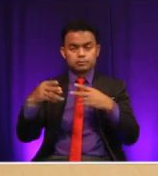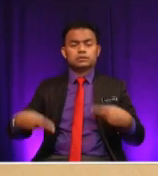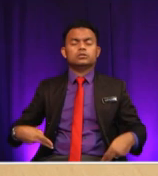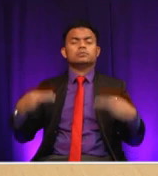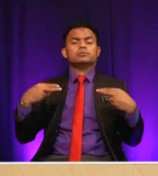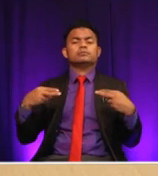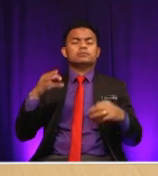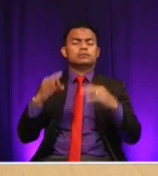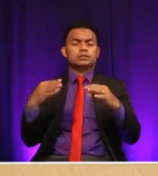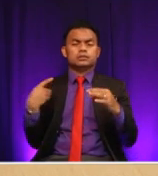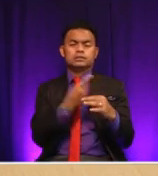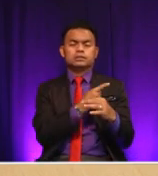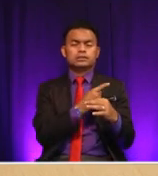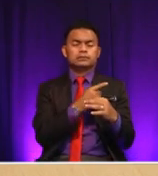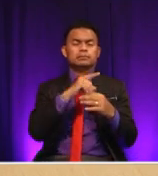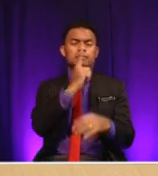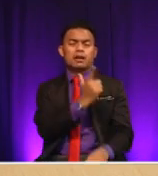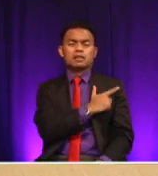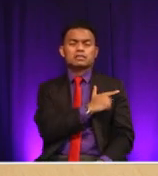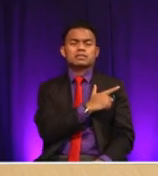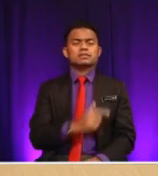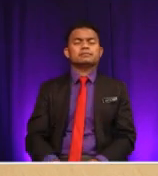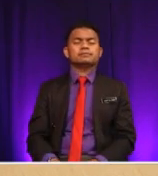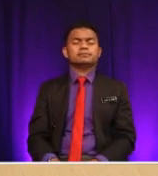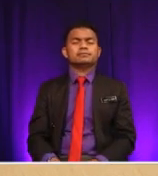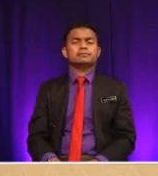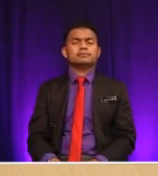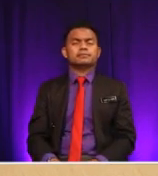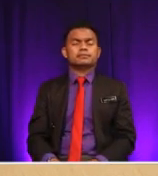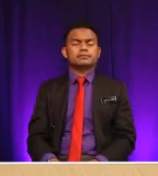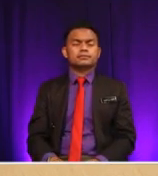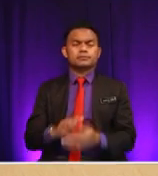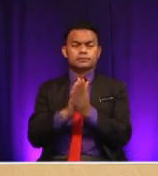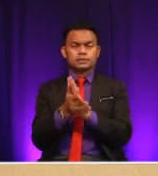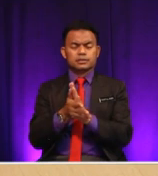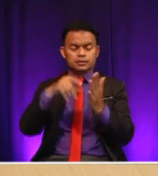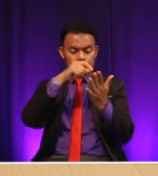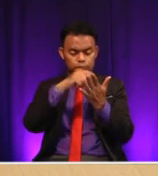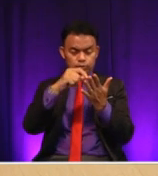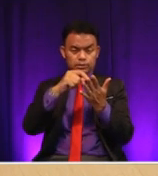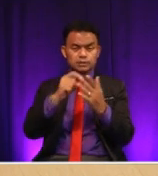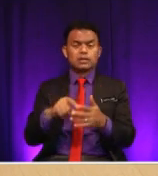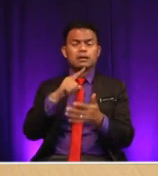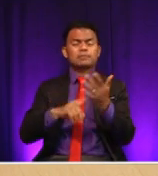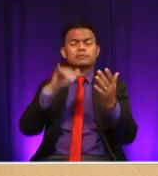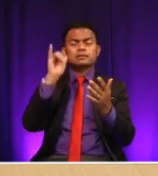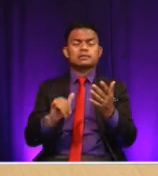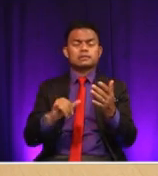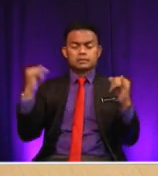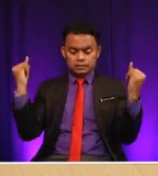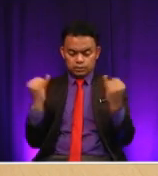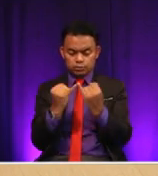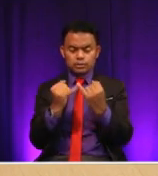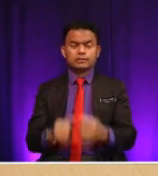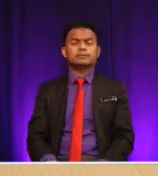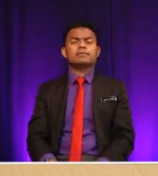kita bersikap malas Oke jadi kita tulis contoh mana rangka mana yang sesuai Oke jadi pada